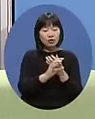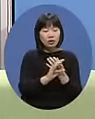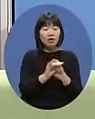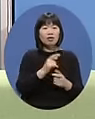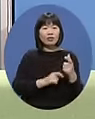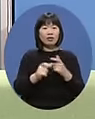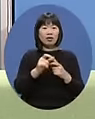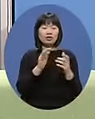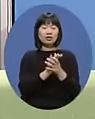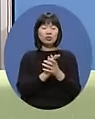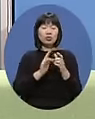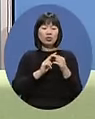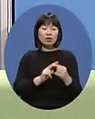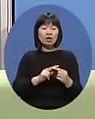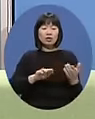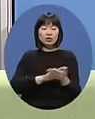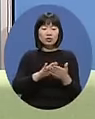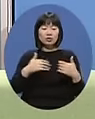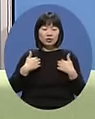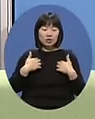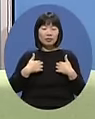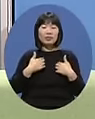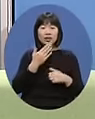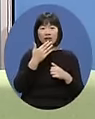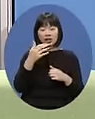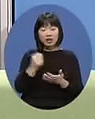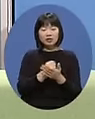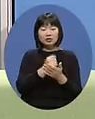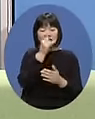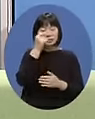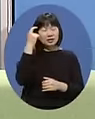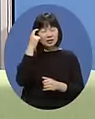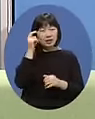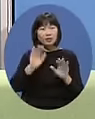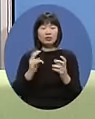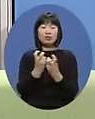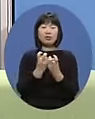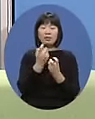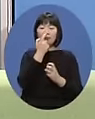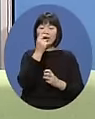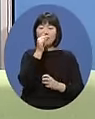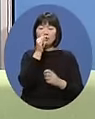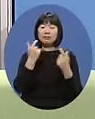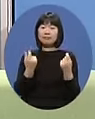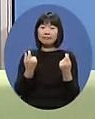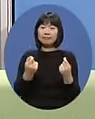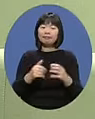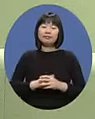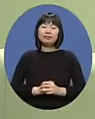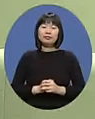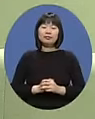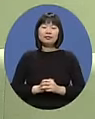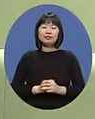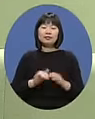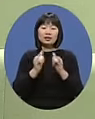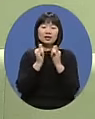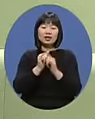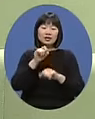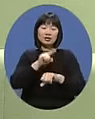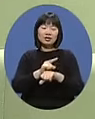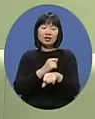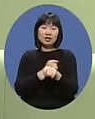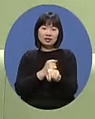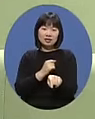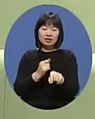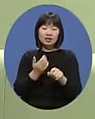아이가 친구들과 노는 재미를 가질 수 있게 할까? 이런 방법을 오늘 배울 수가 있다는 거죠. 네. 그래서 사회성이라고 하는